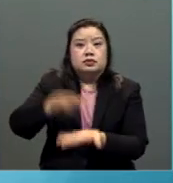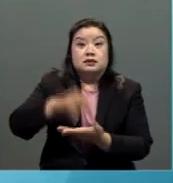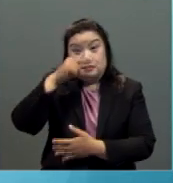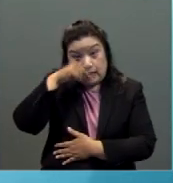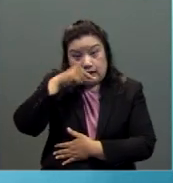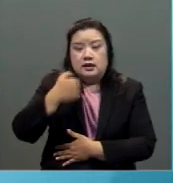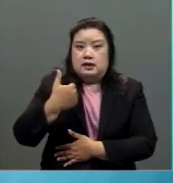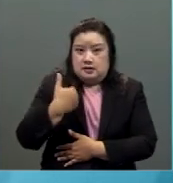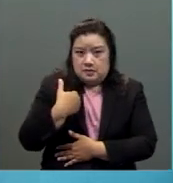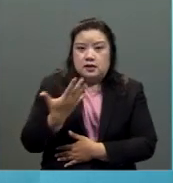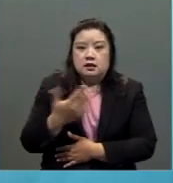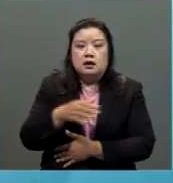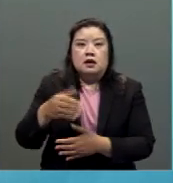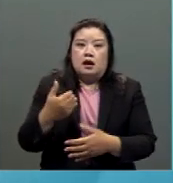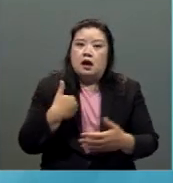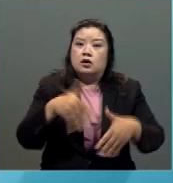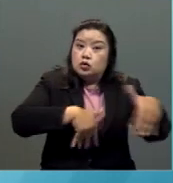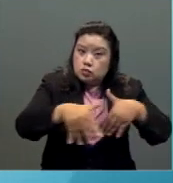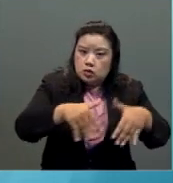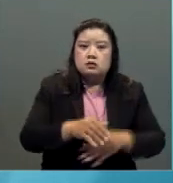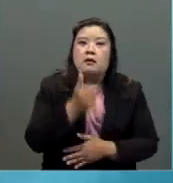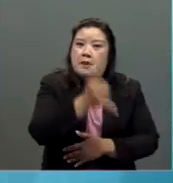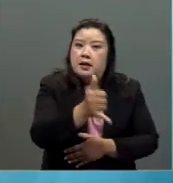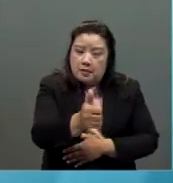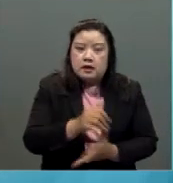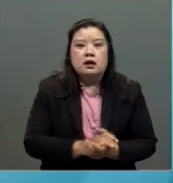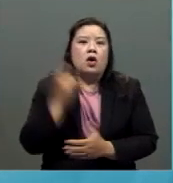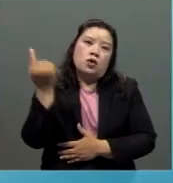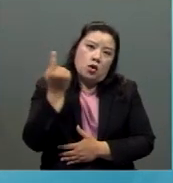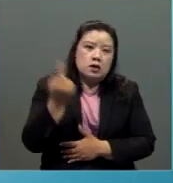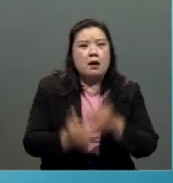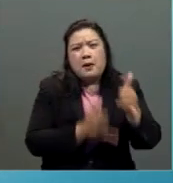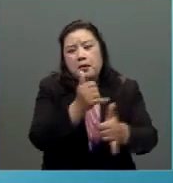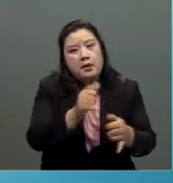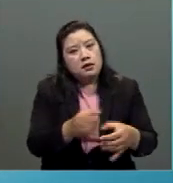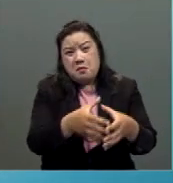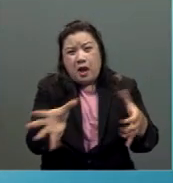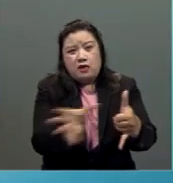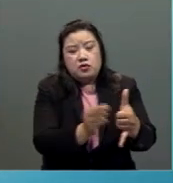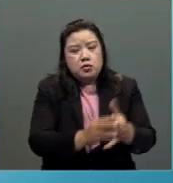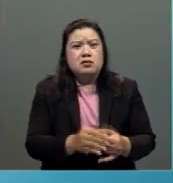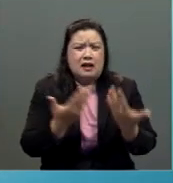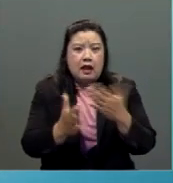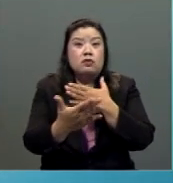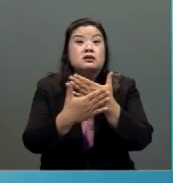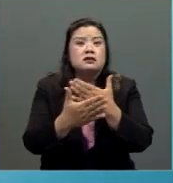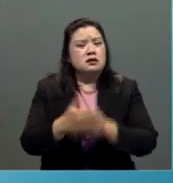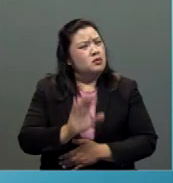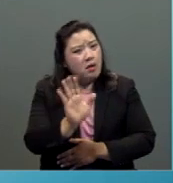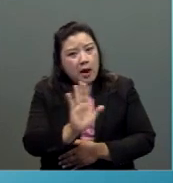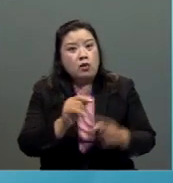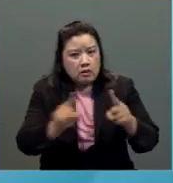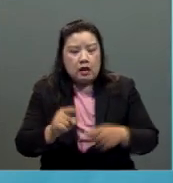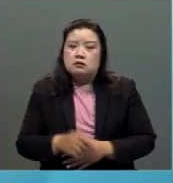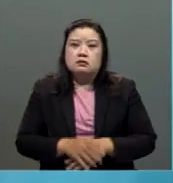ากเช่นห้างสรรพสินค้าตลาดนัดสถานที่ท่องเที่ยวซึ่งเราก็ห้ามอยู่ตลอดเวลานะครับว่าอย่าไปเลย นี่แหละครับนี่เป็นตัวอย่าง3ค